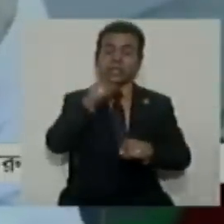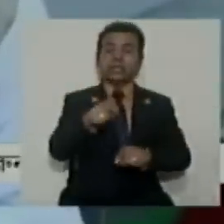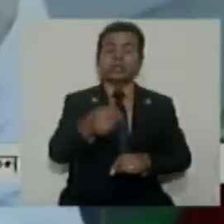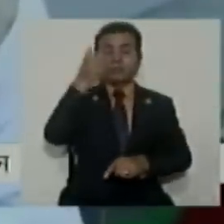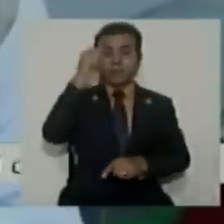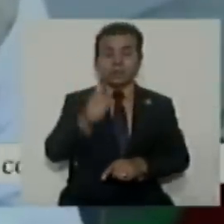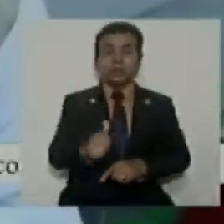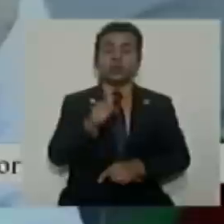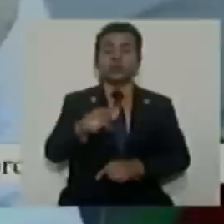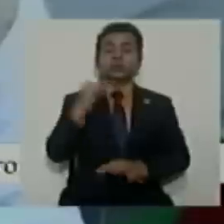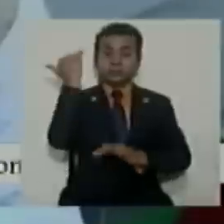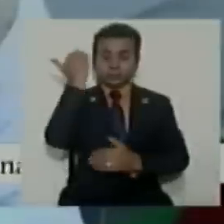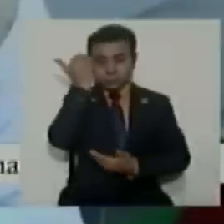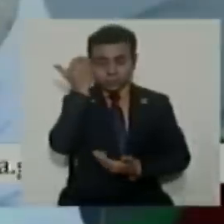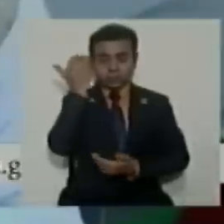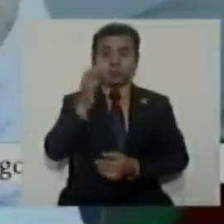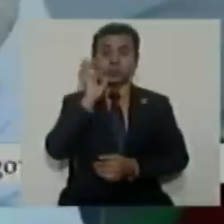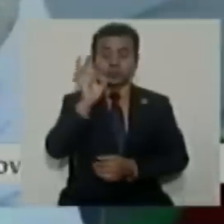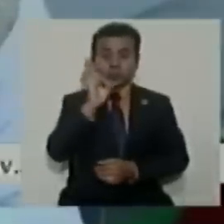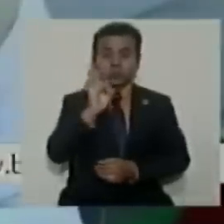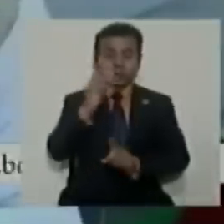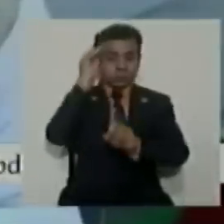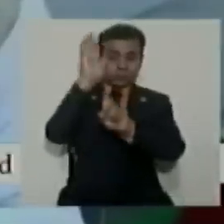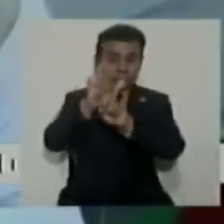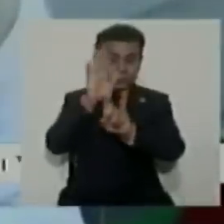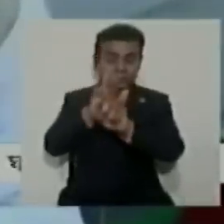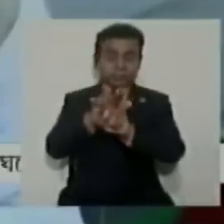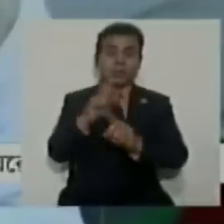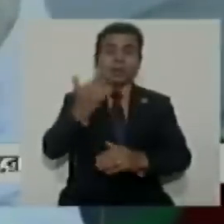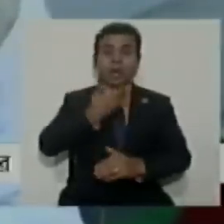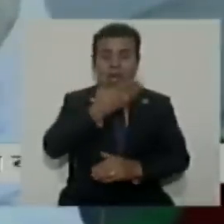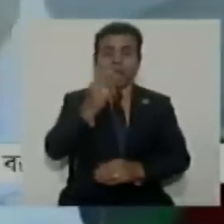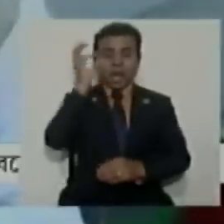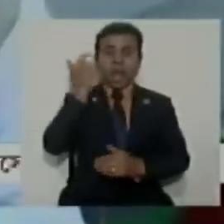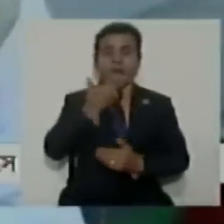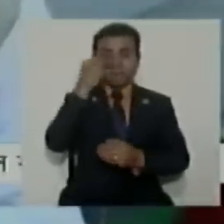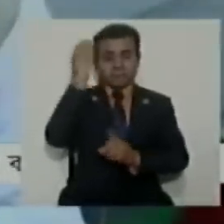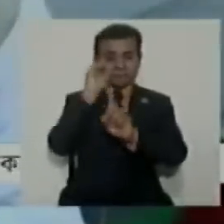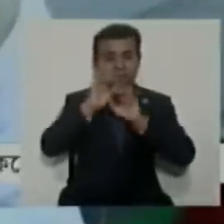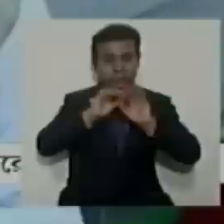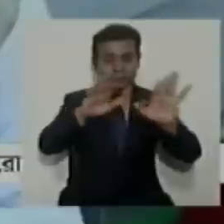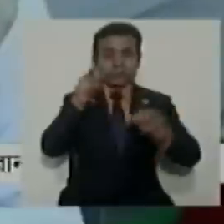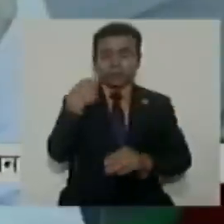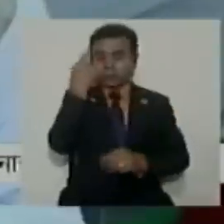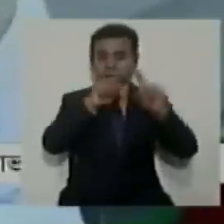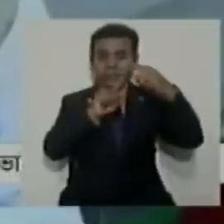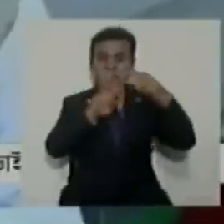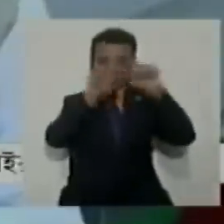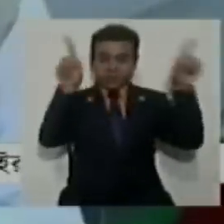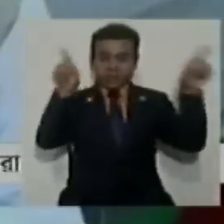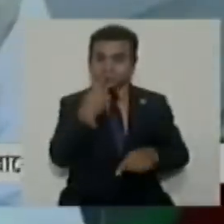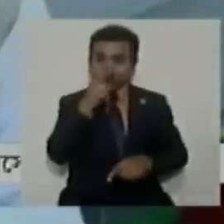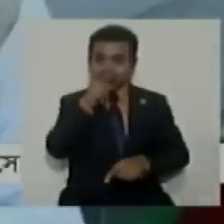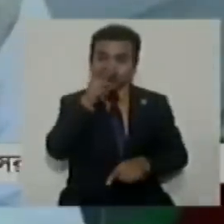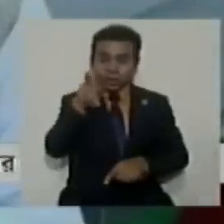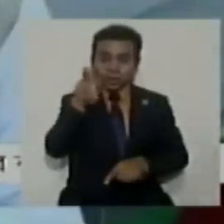প্রতিনিয়ত দেশের মানুষকে করোনা প্রতিরোধের বিষয়ে সুপরামর্শ দিলে বেশি উপকারে লাগবে।